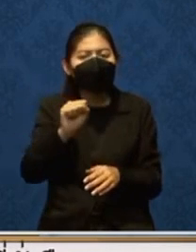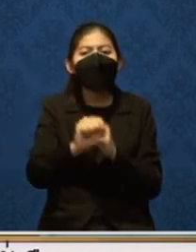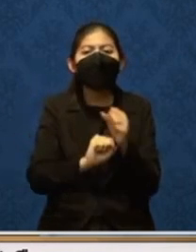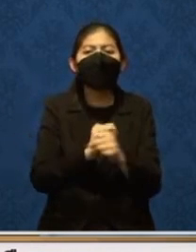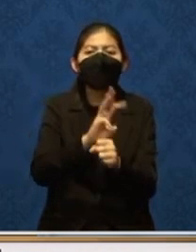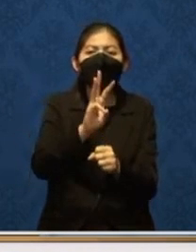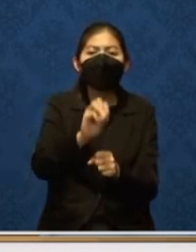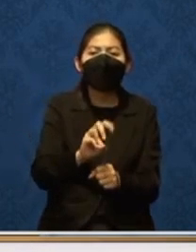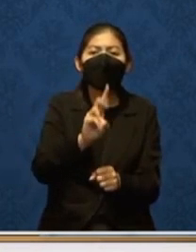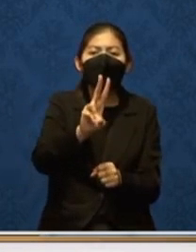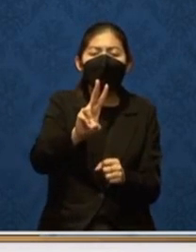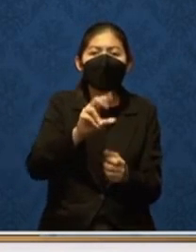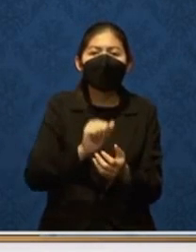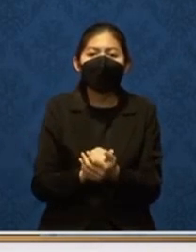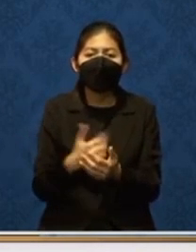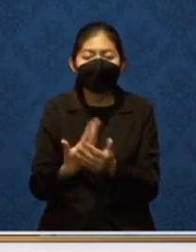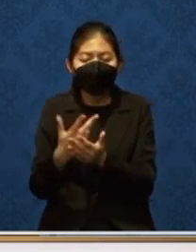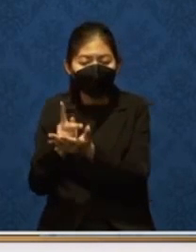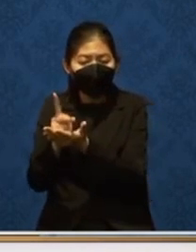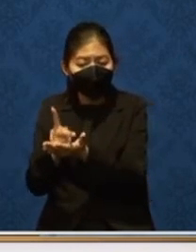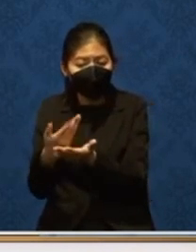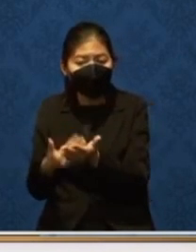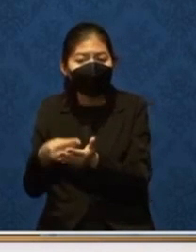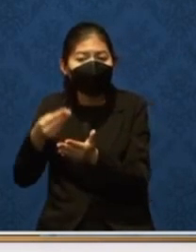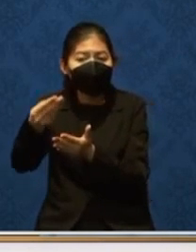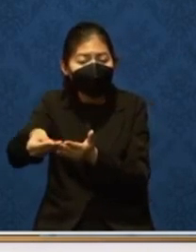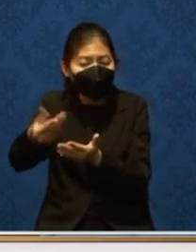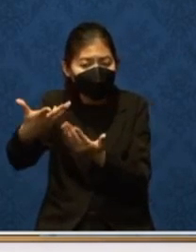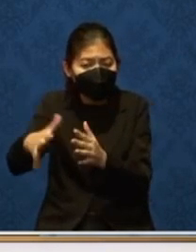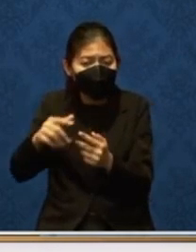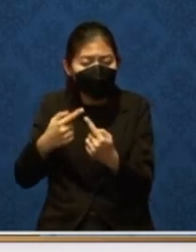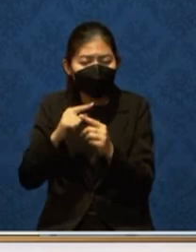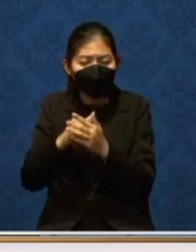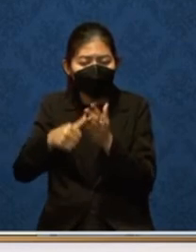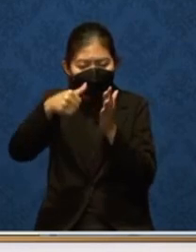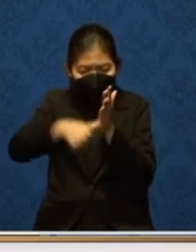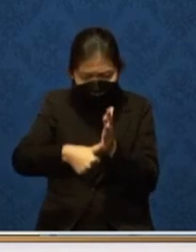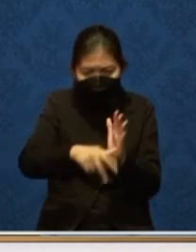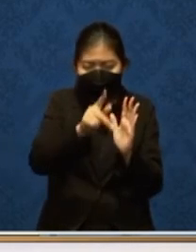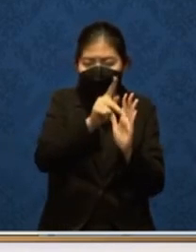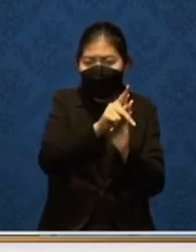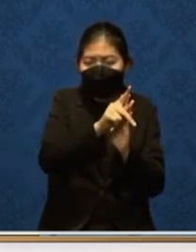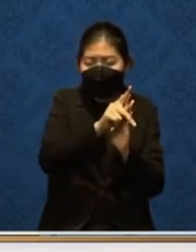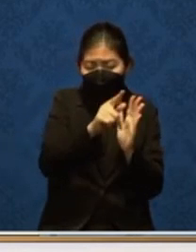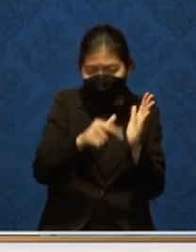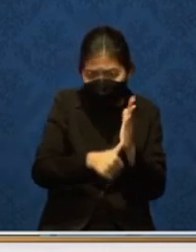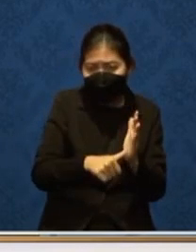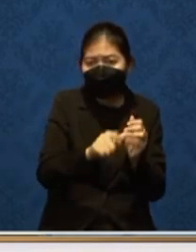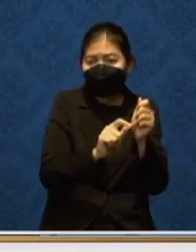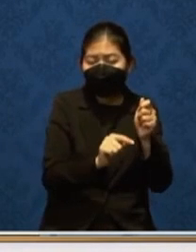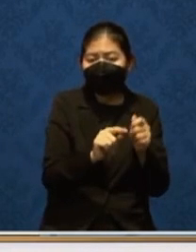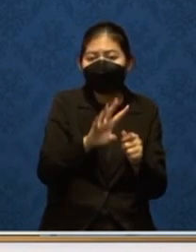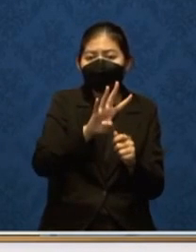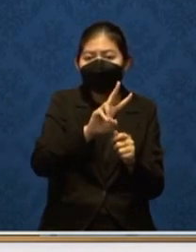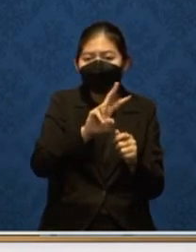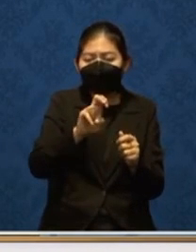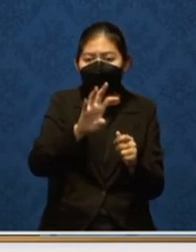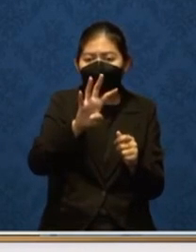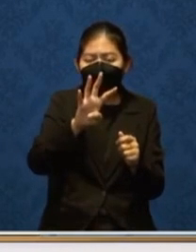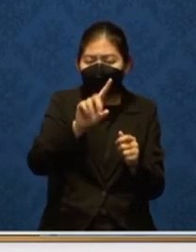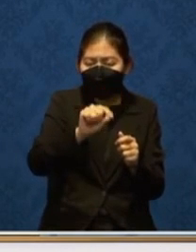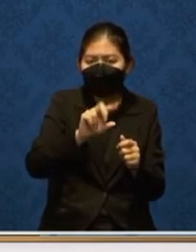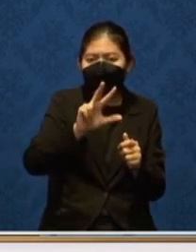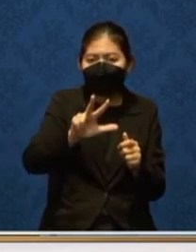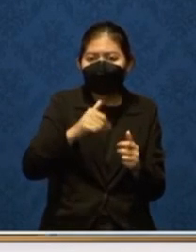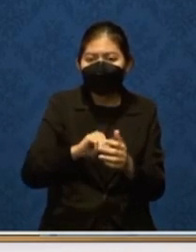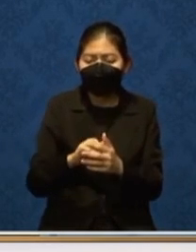ถึแ้ว่ามีการคืนเงินกู้บางส่วนแต่บริษัทศีราชัยก็ยเปี่ใน A อยู่ 143 ล้านประโกดว่าบริษัทศีราชัย